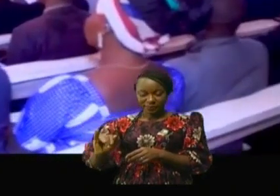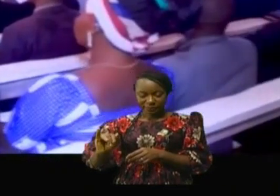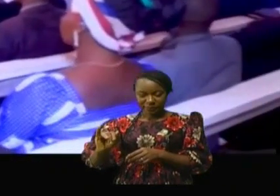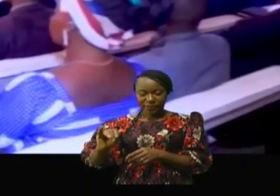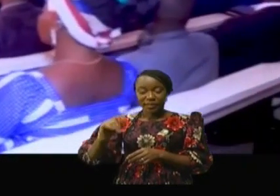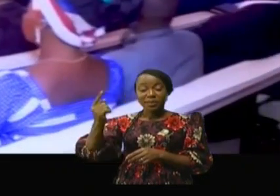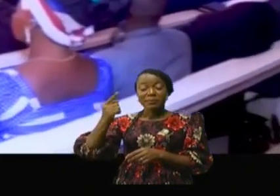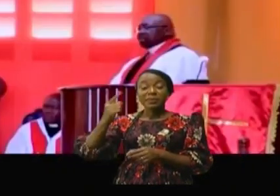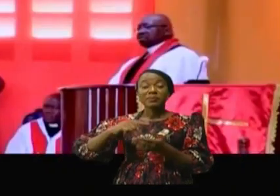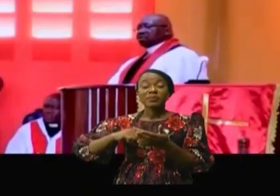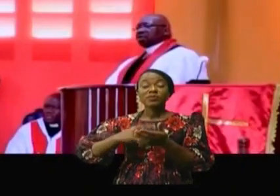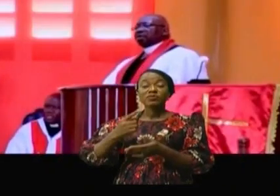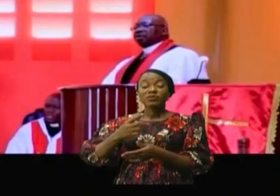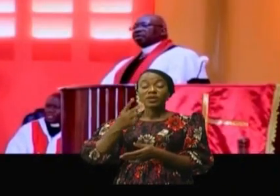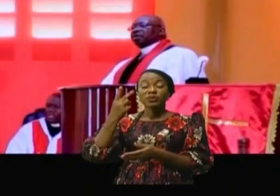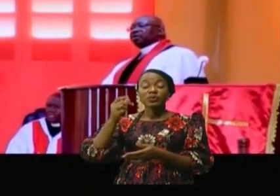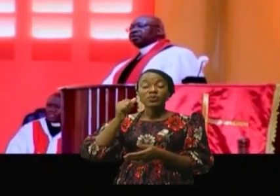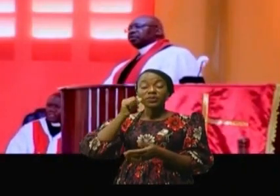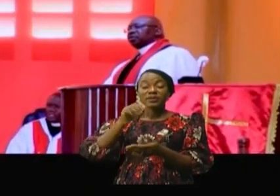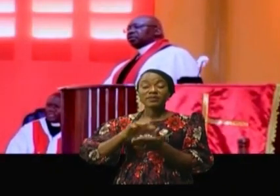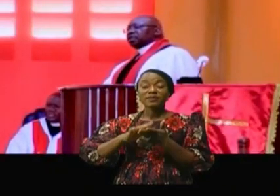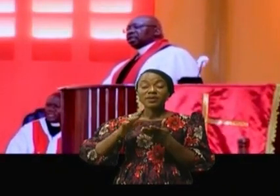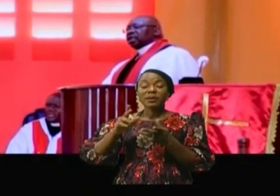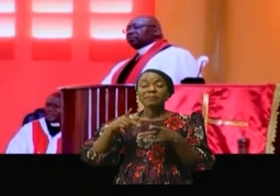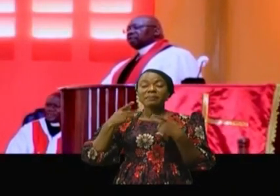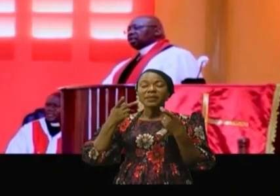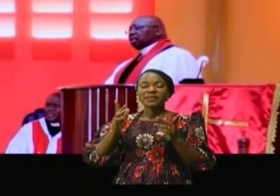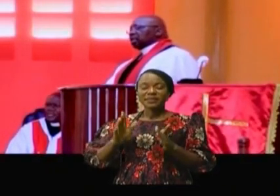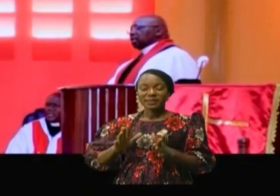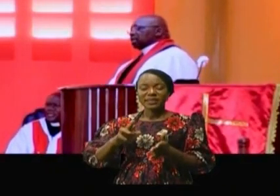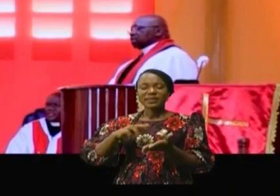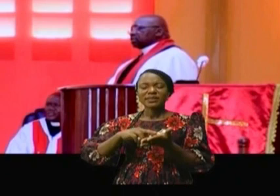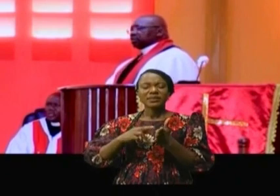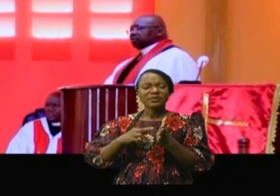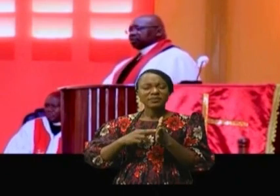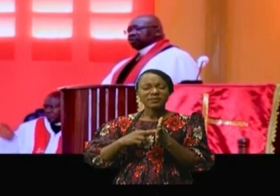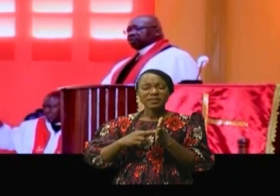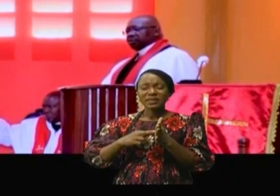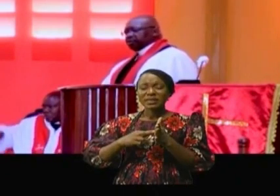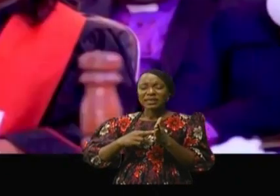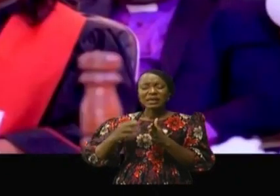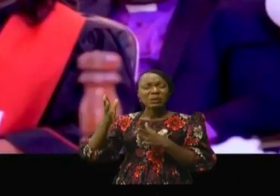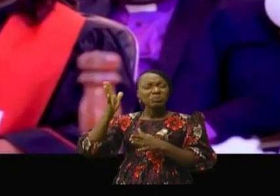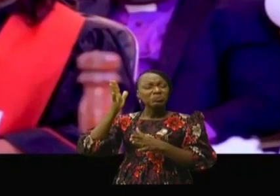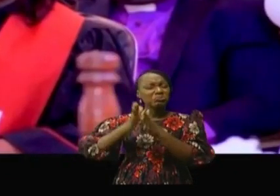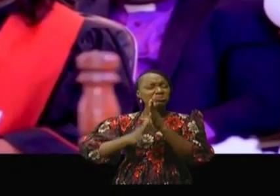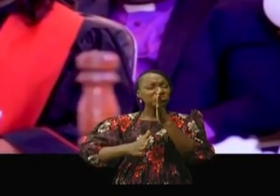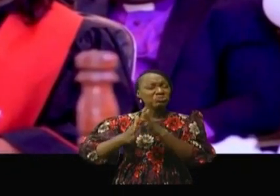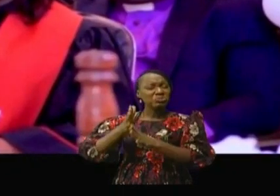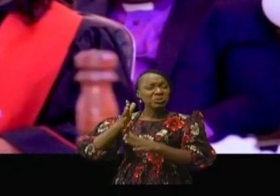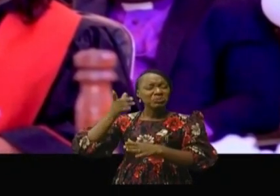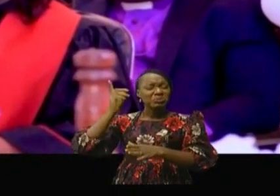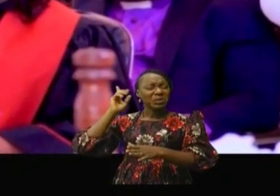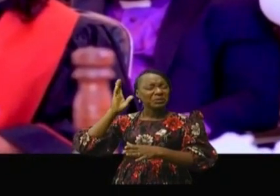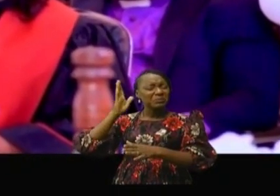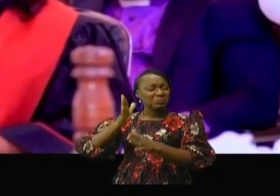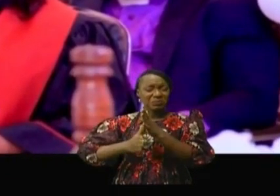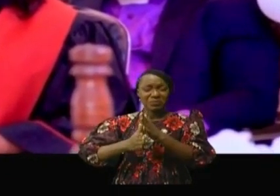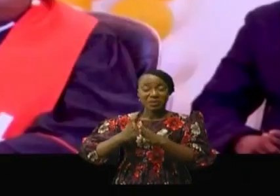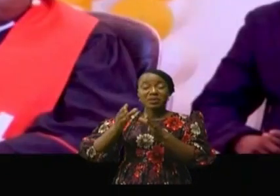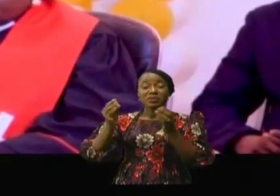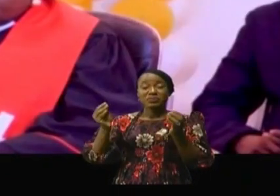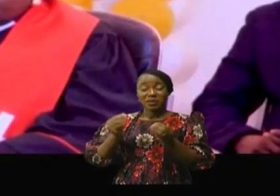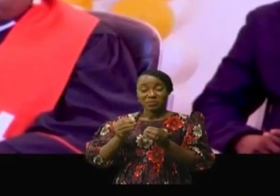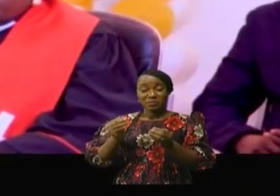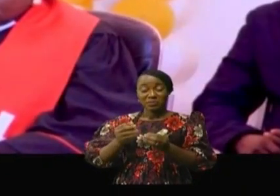première fois deux femmes pasteurs, un phénomène qui sort des sentiers battus. Il s'agit de Mme Betty Alengbi Loneyala Alengue et